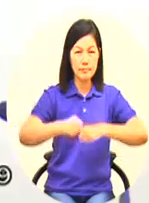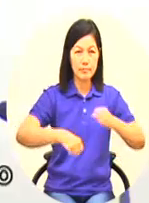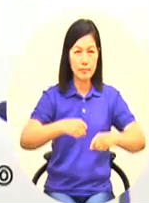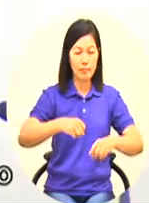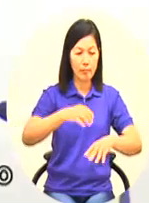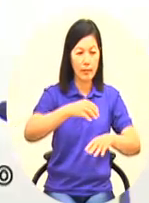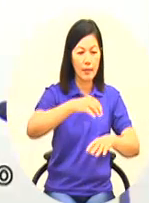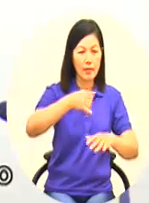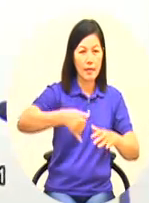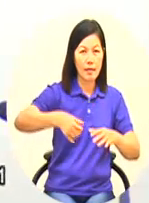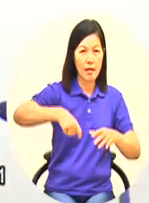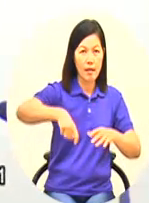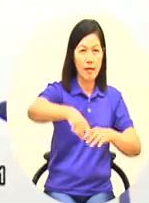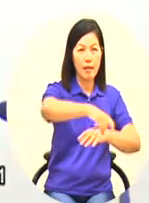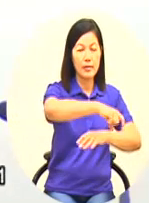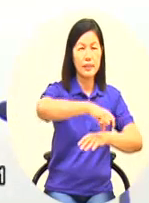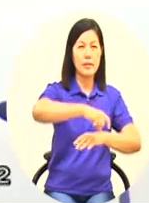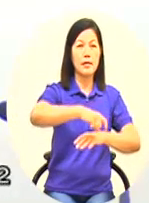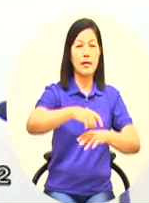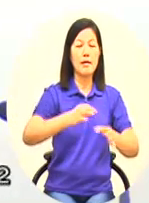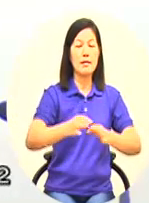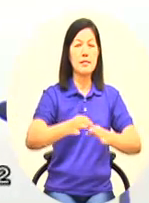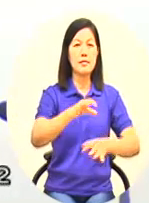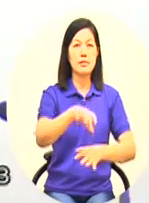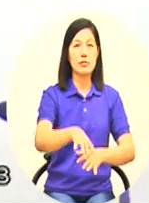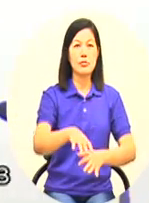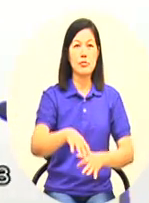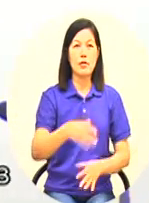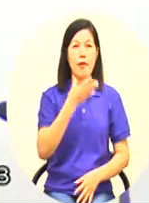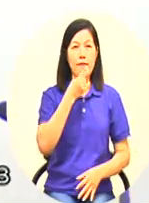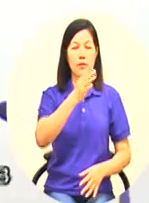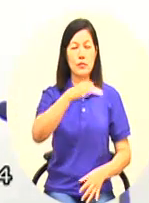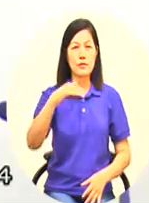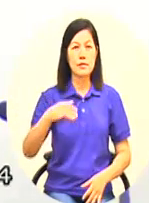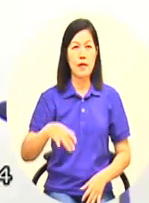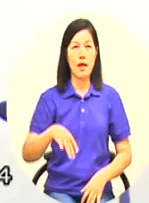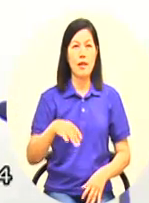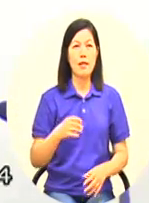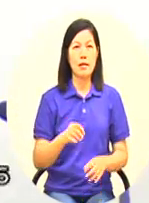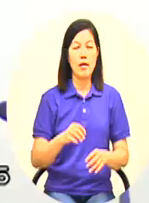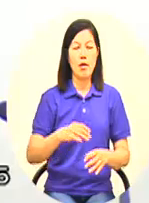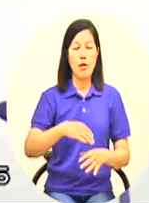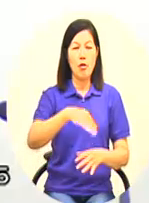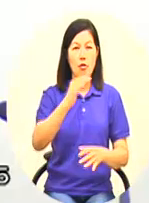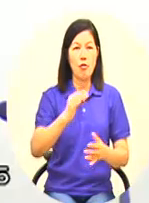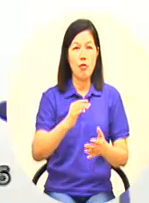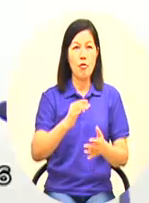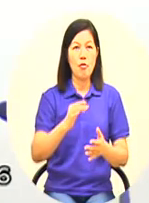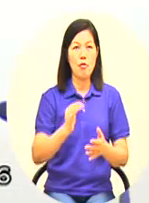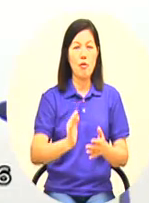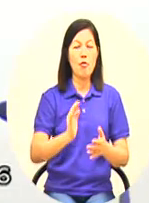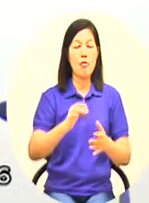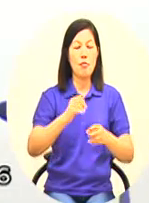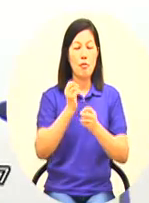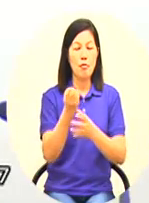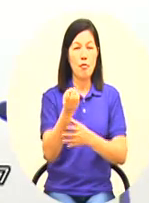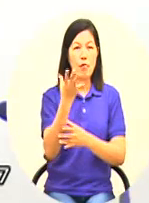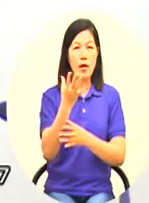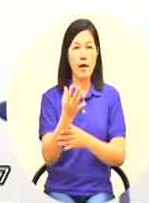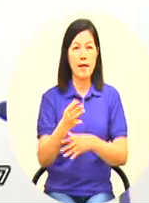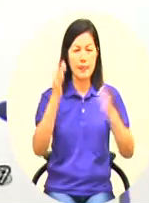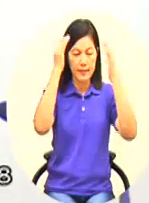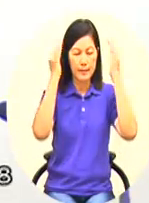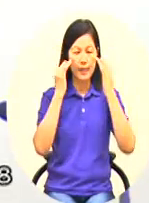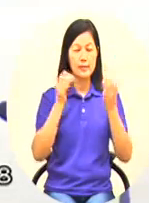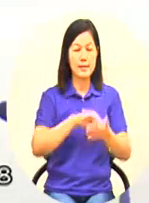圈。好，文虎国中站、湖山国中、龙华国中、果贸社区、台塘南子量贩店、